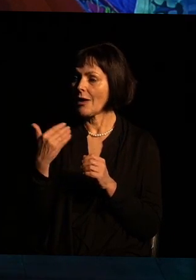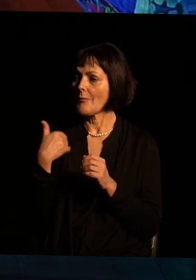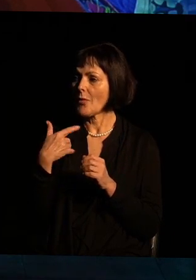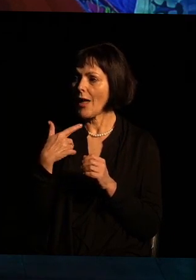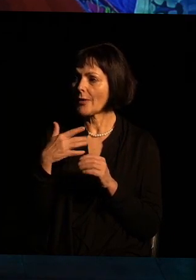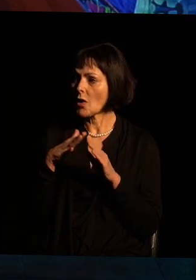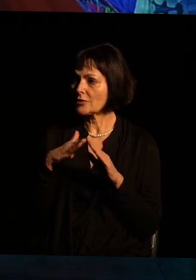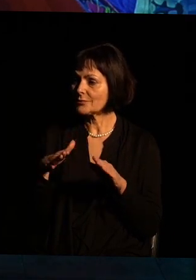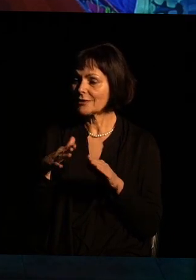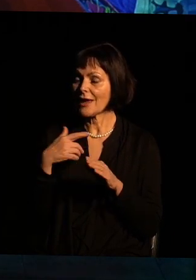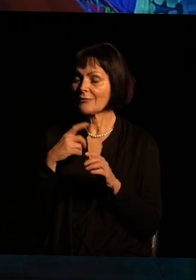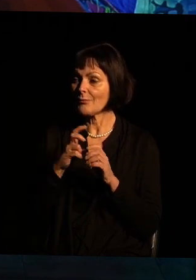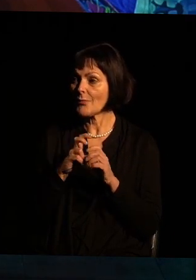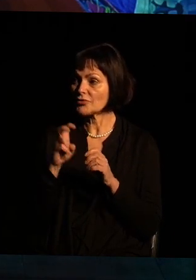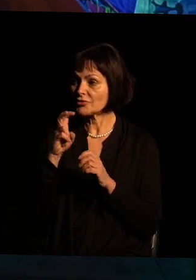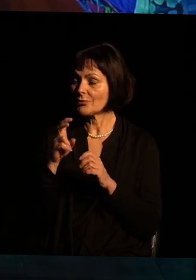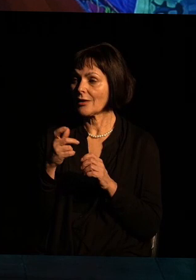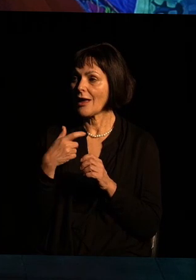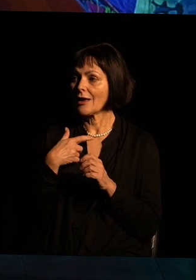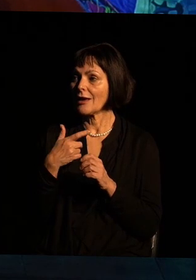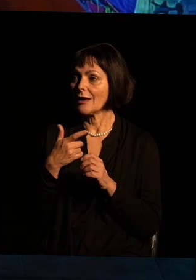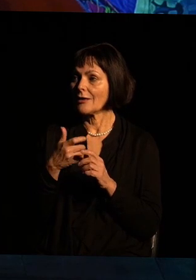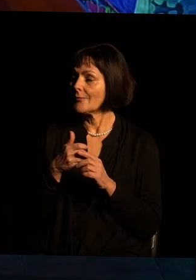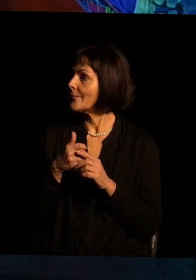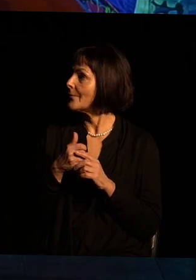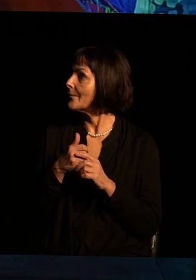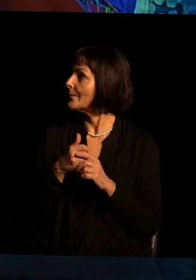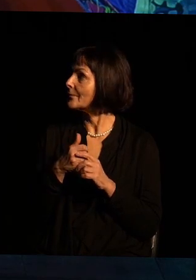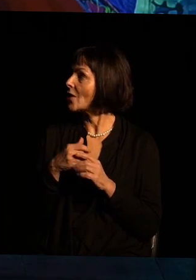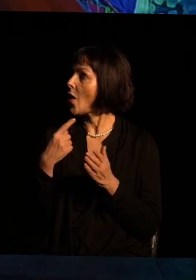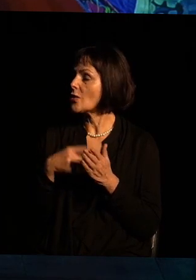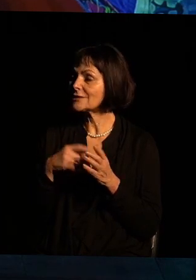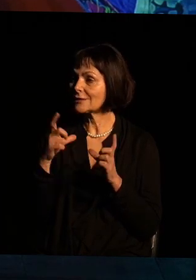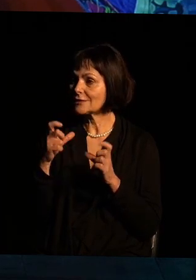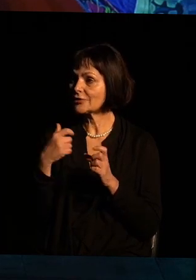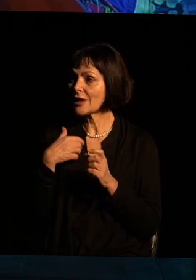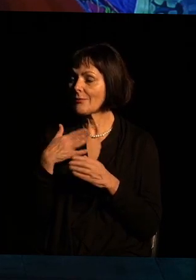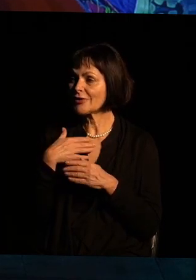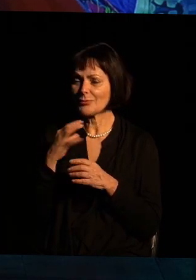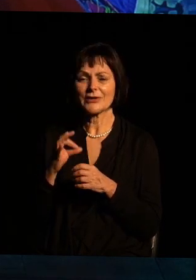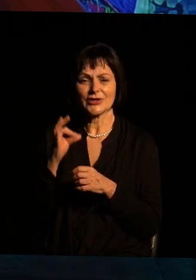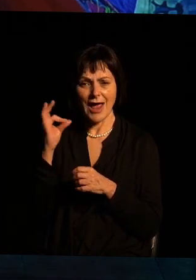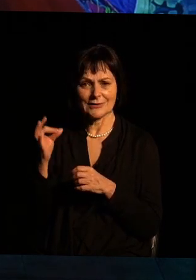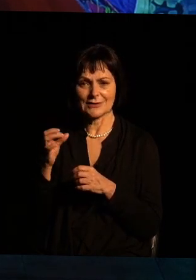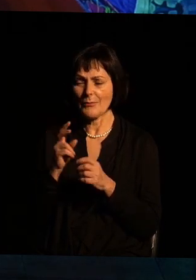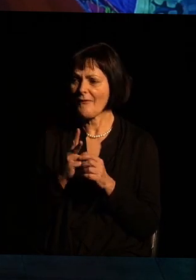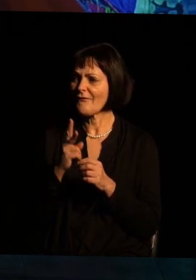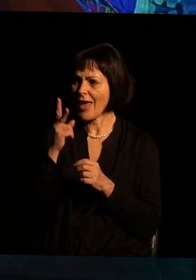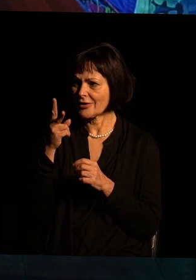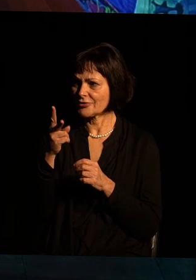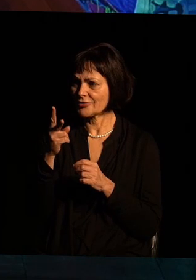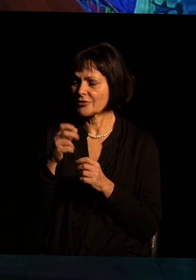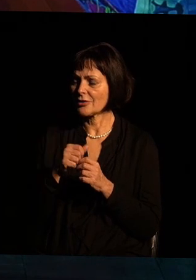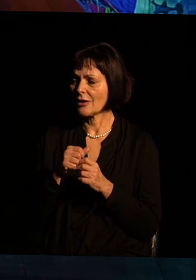była rozbita, no i tam wystartowaliśmy. No nie ukrywam, że teoretycznie mieliśmy szansę na wejście na szczyt, bo